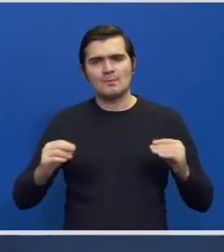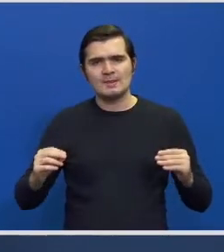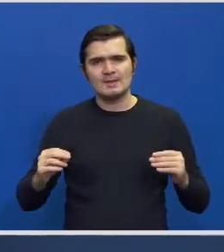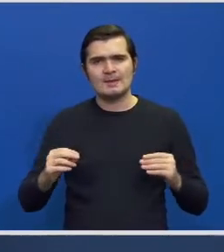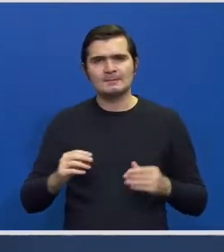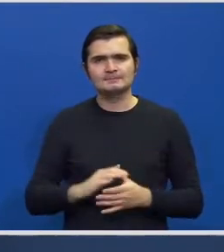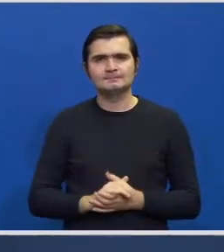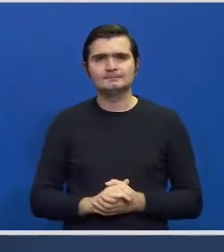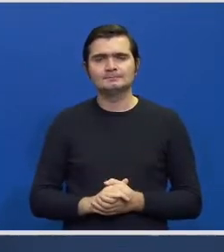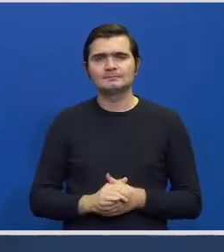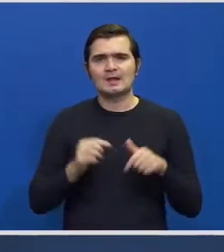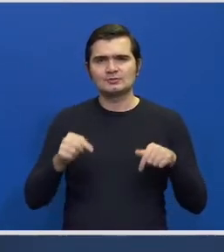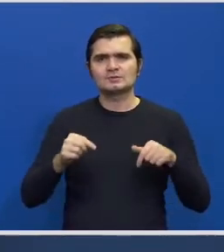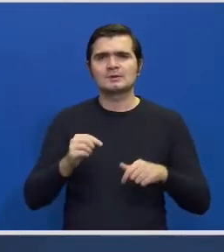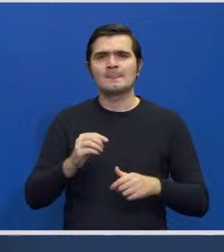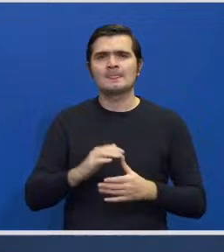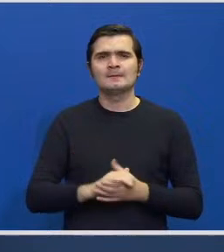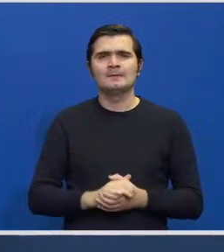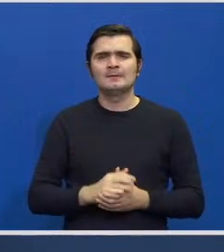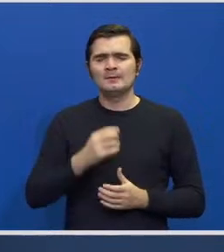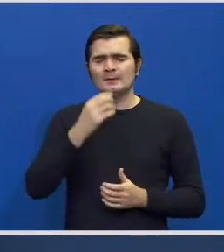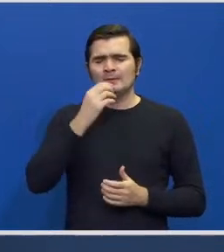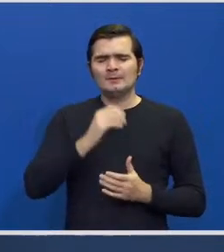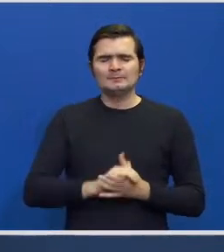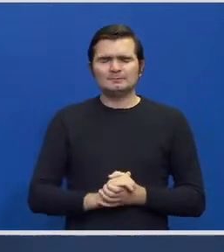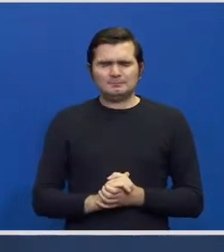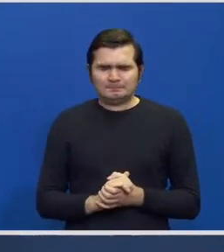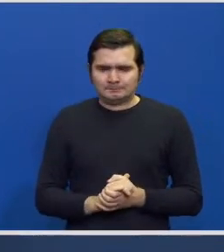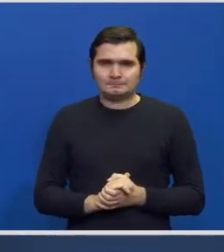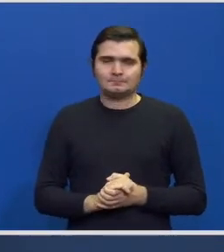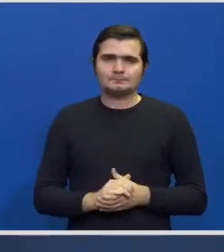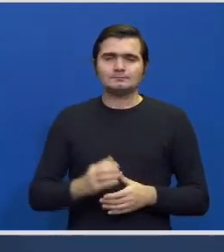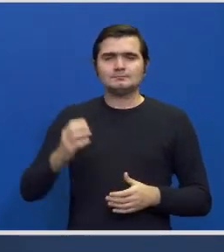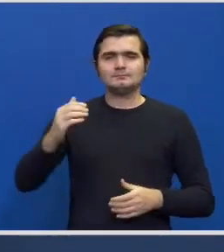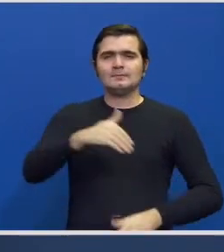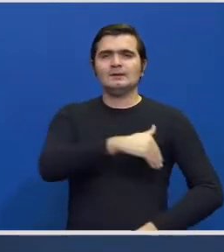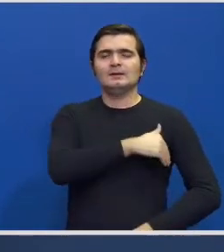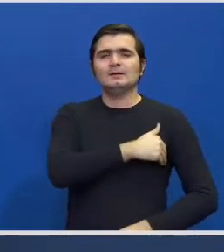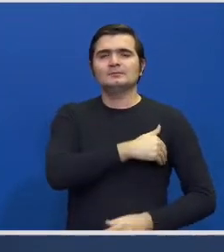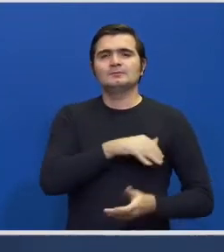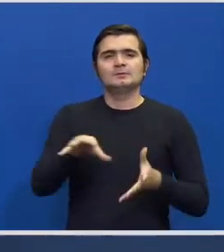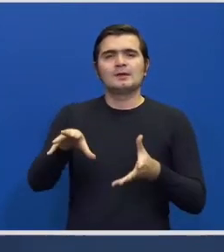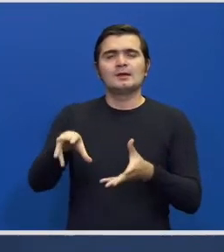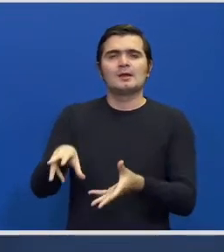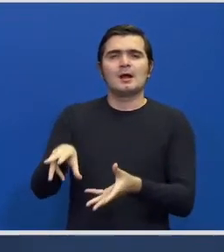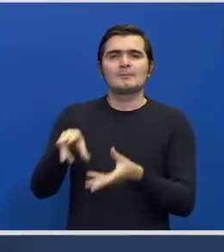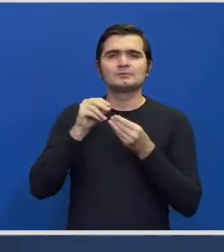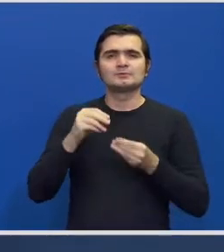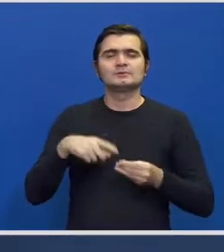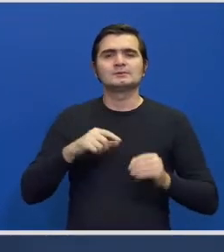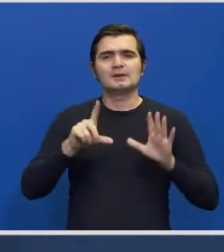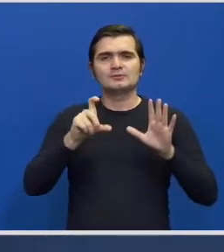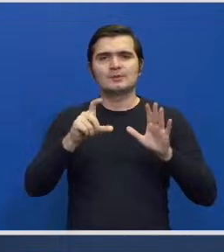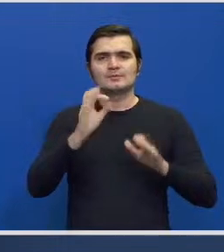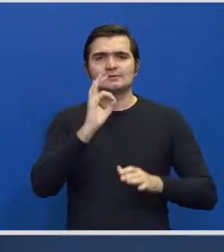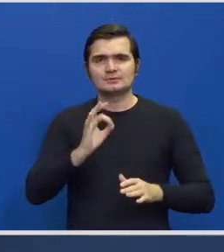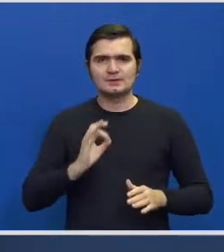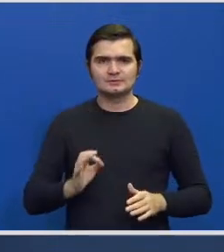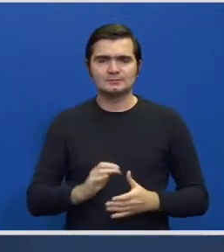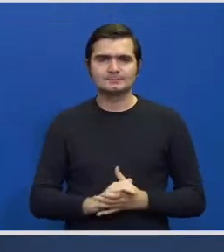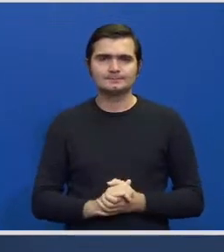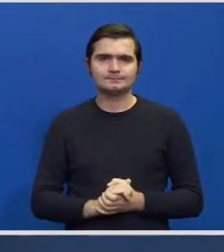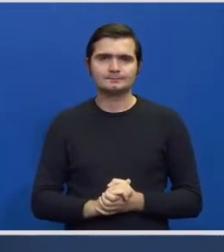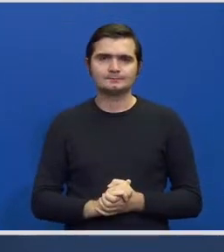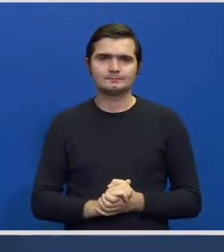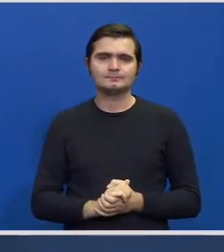mandatului Guvernului României, mandatului Guvernului Ciucă, gradul de absorție a ajuns la 70%